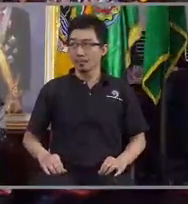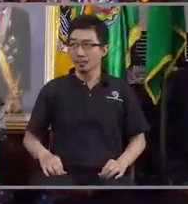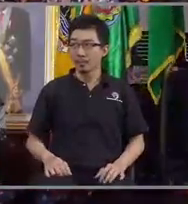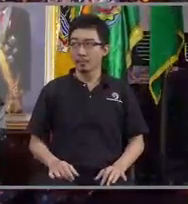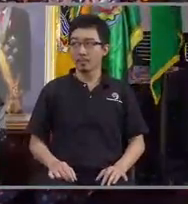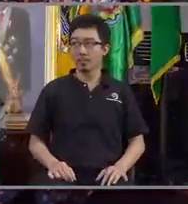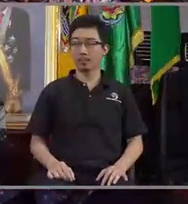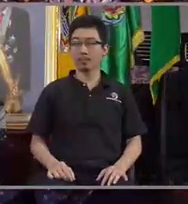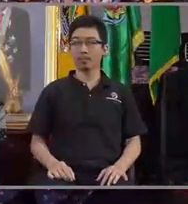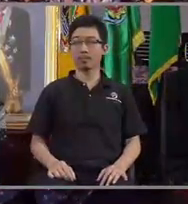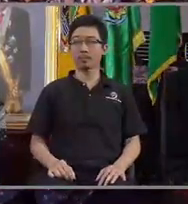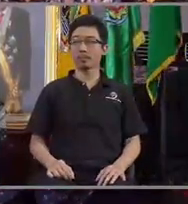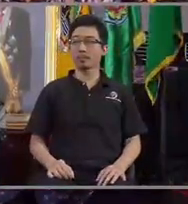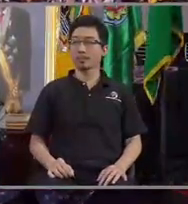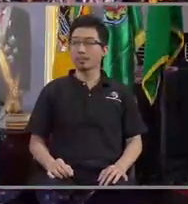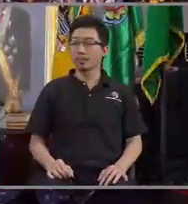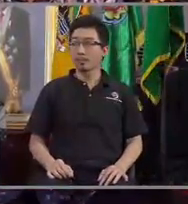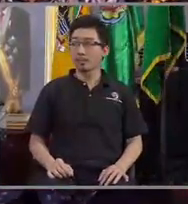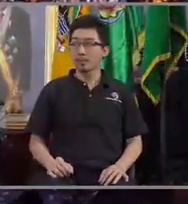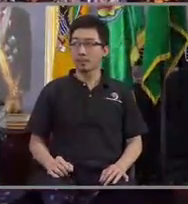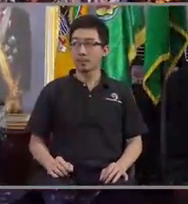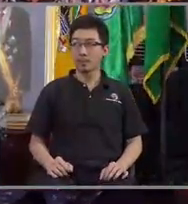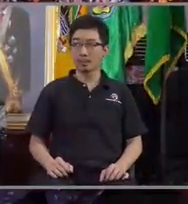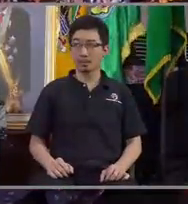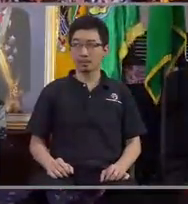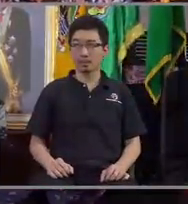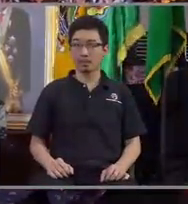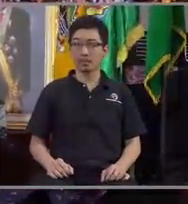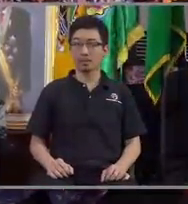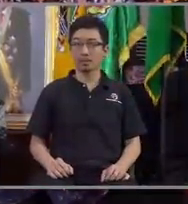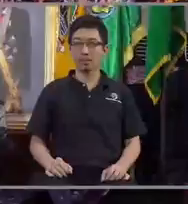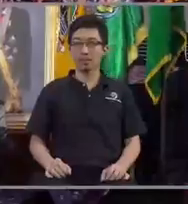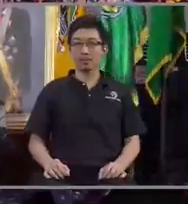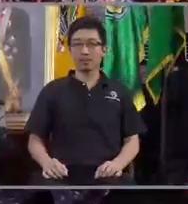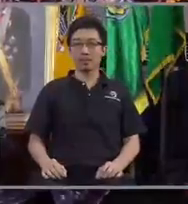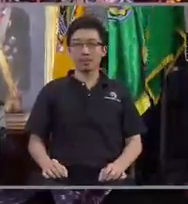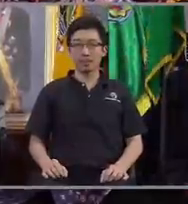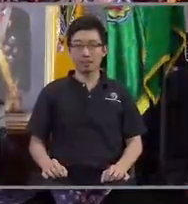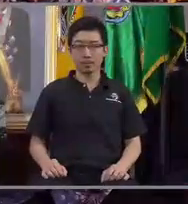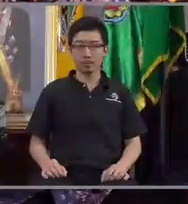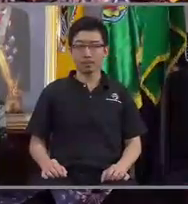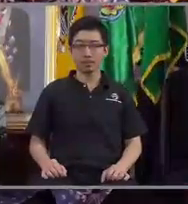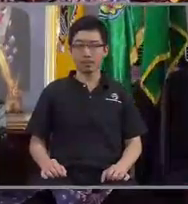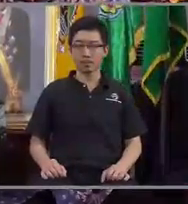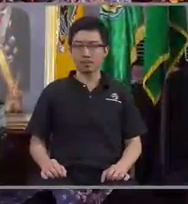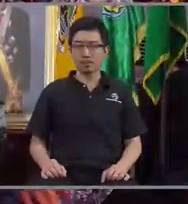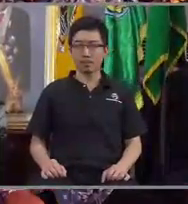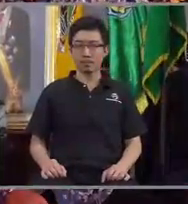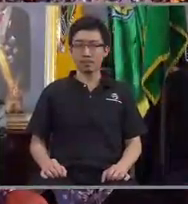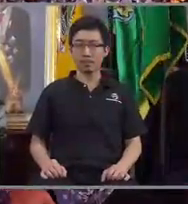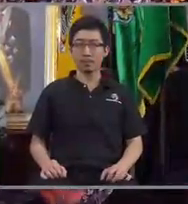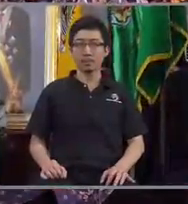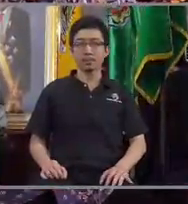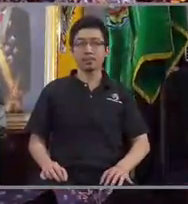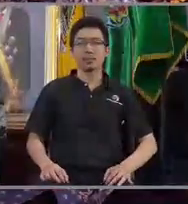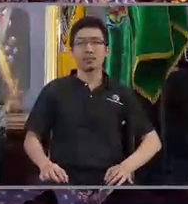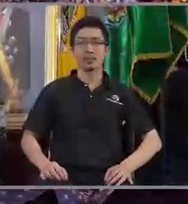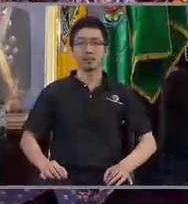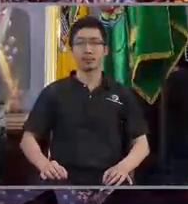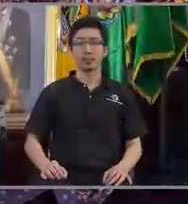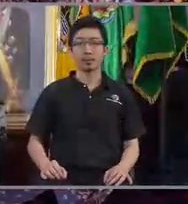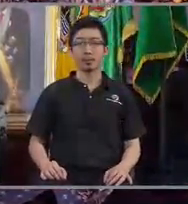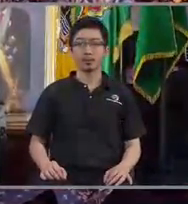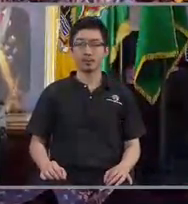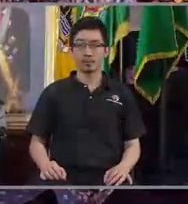wa ala alihi washohbihi waman allahummarhamna bangsa Indonesia unsur hispana pemerintah provinsi